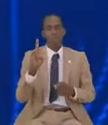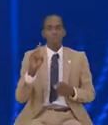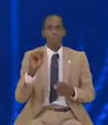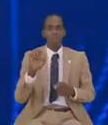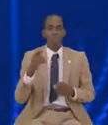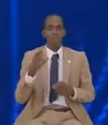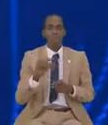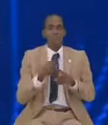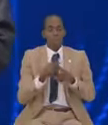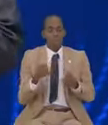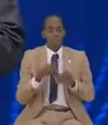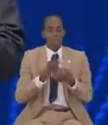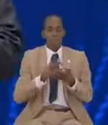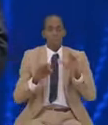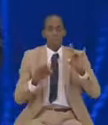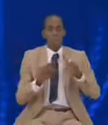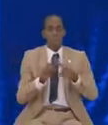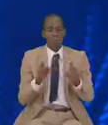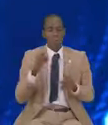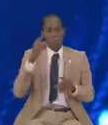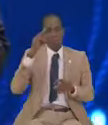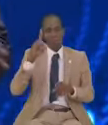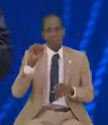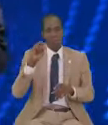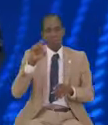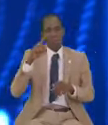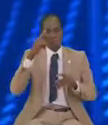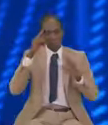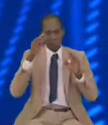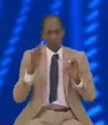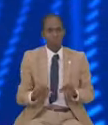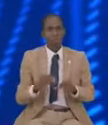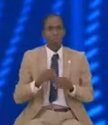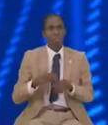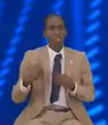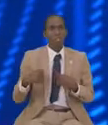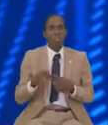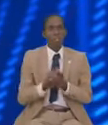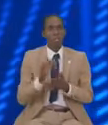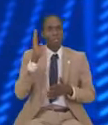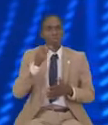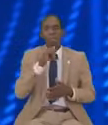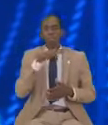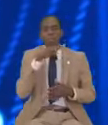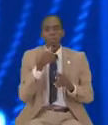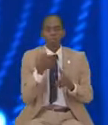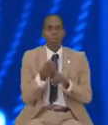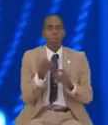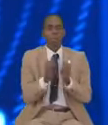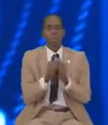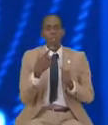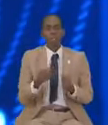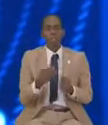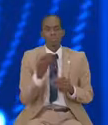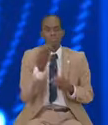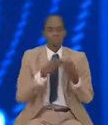résolu de ne pas se souiller par les mains du roi et par le vin dans le roi buvait